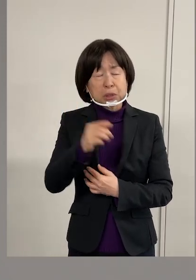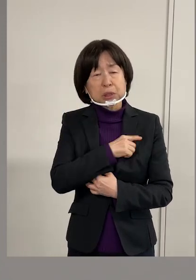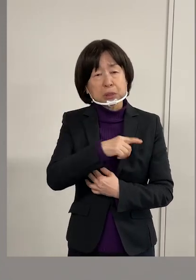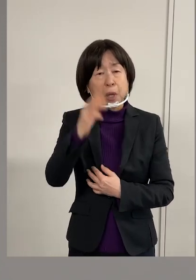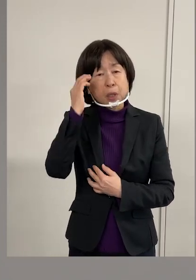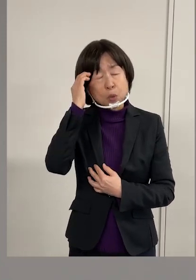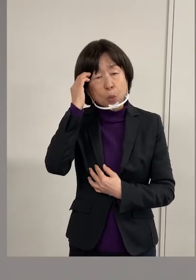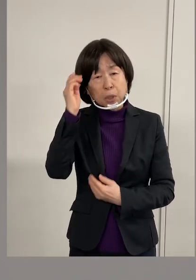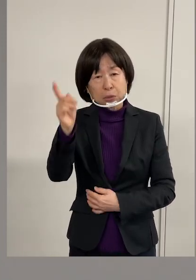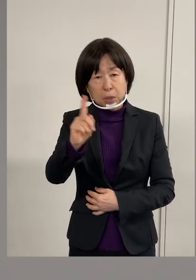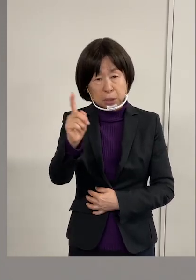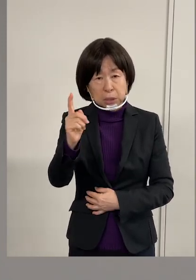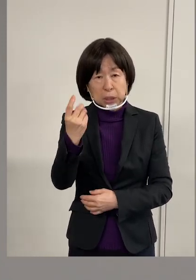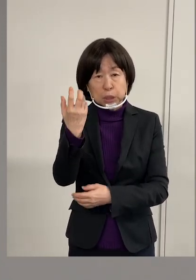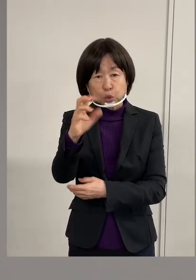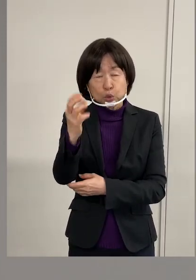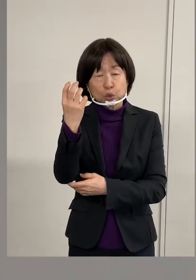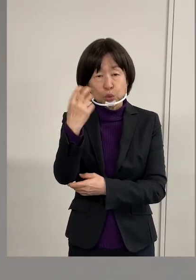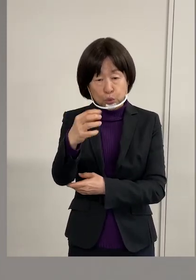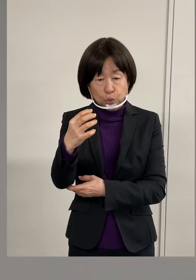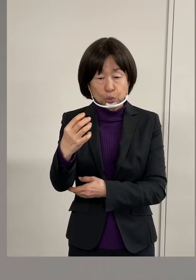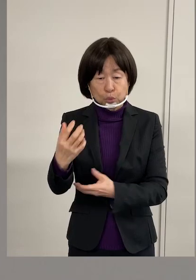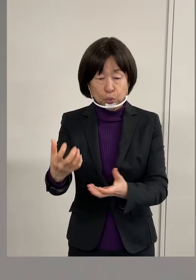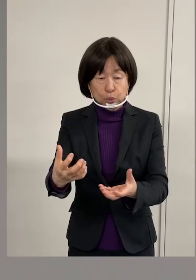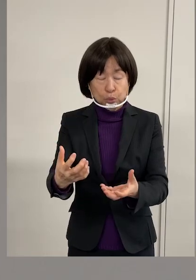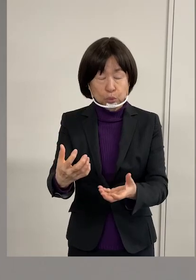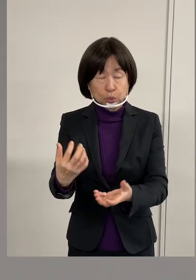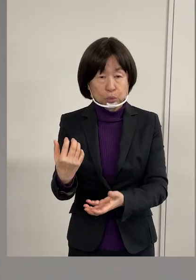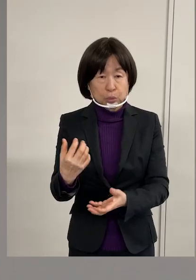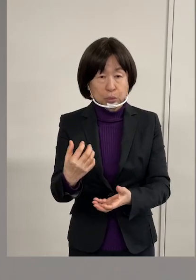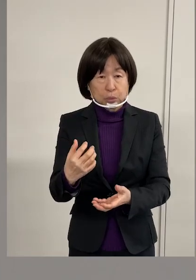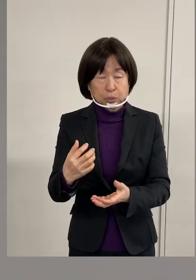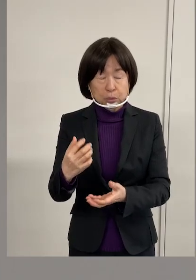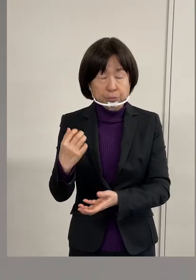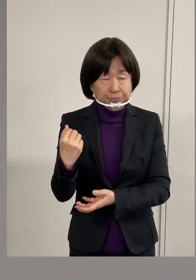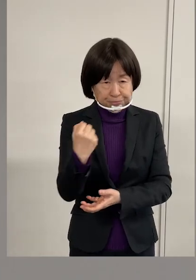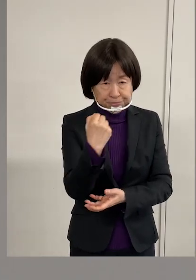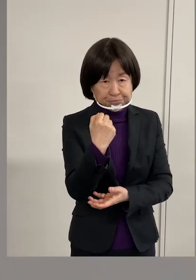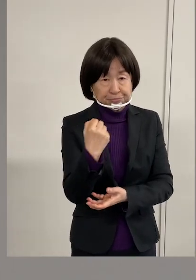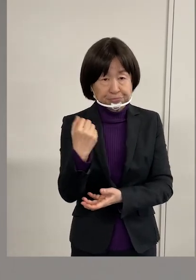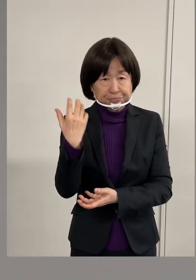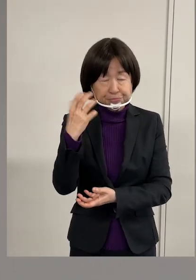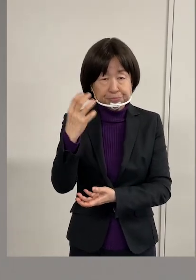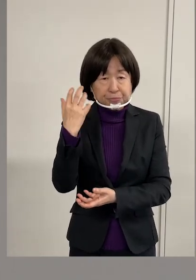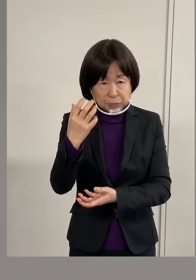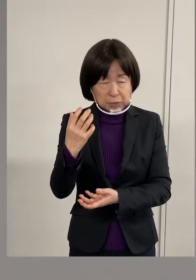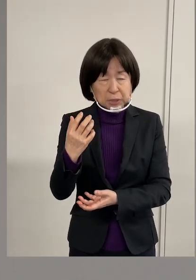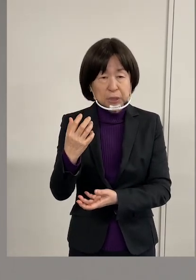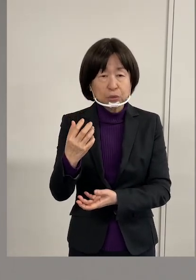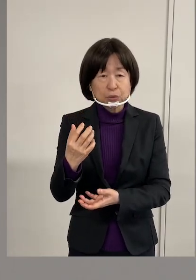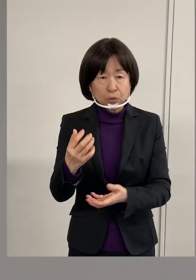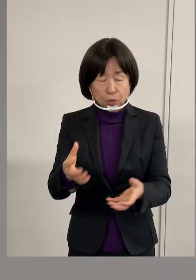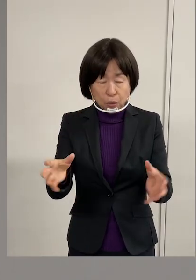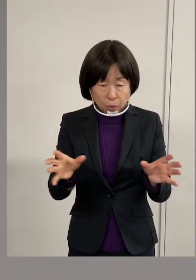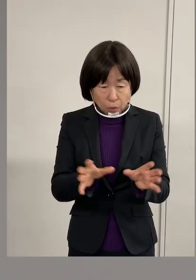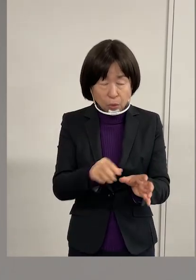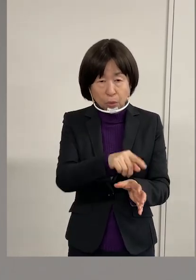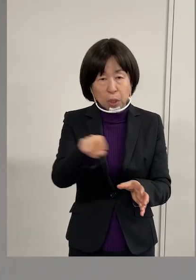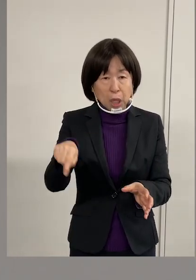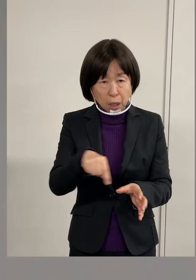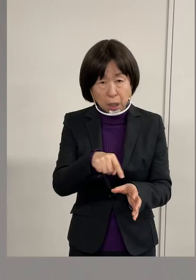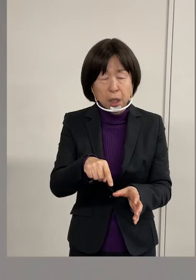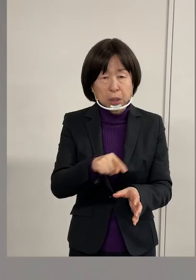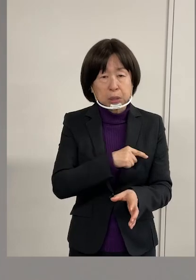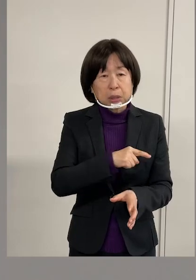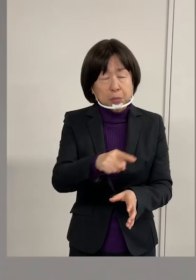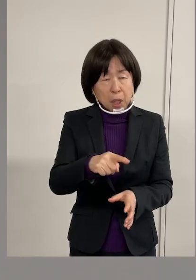急隊が受け入れ場所がないということなんて、一番困るのは現場の救急隊なので、多分フリーにするのはちょっと無理じゃないかなと思うんで、多分入院調